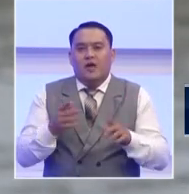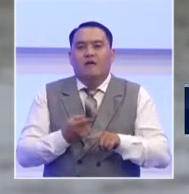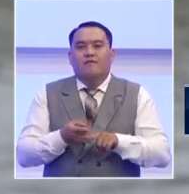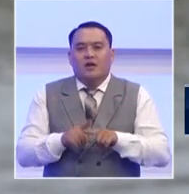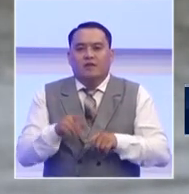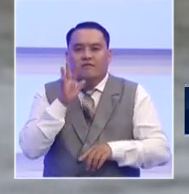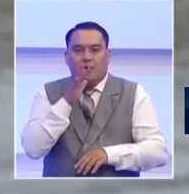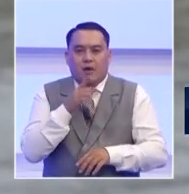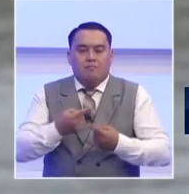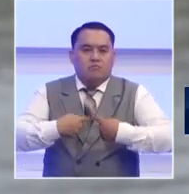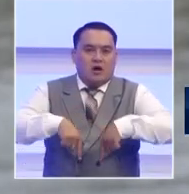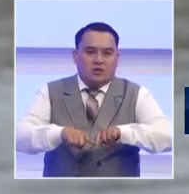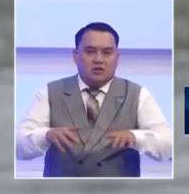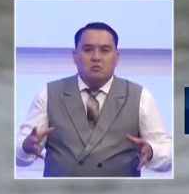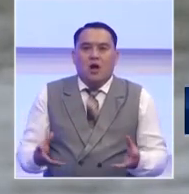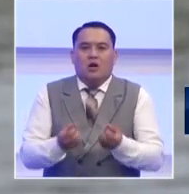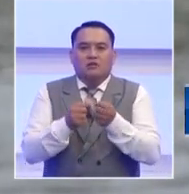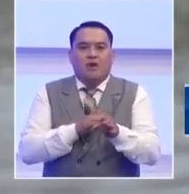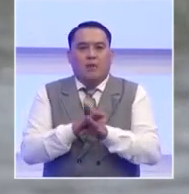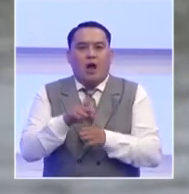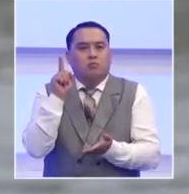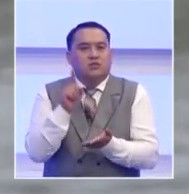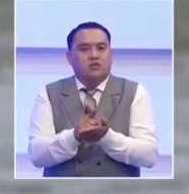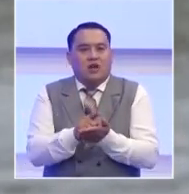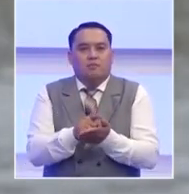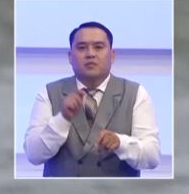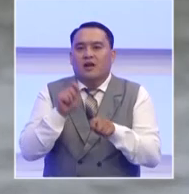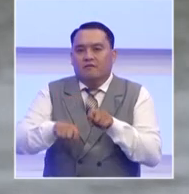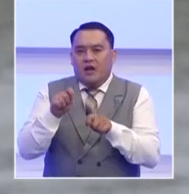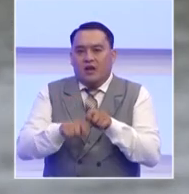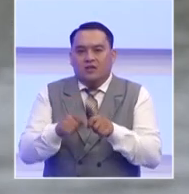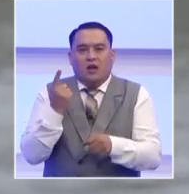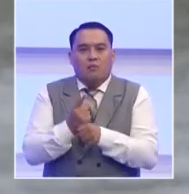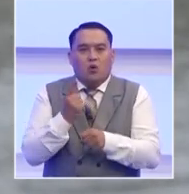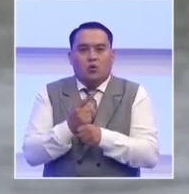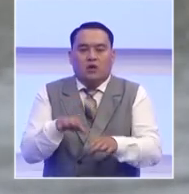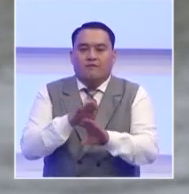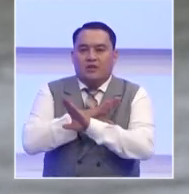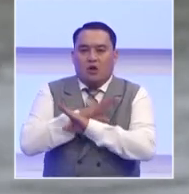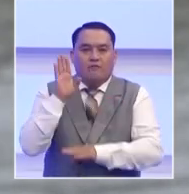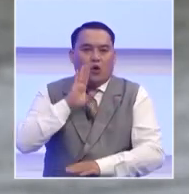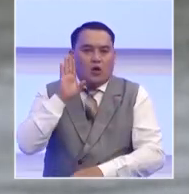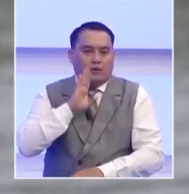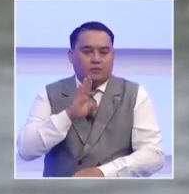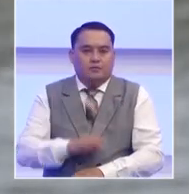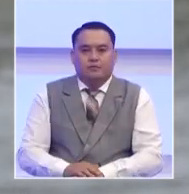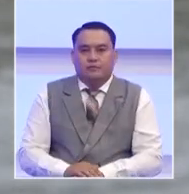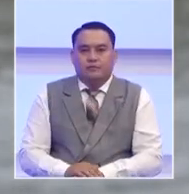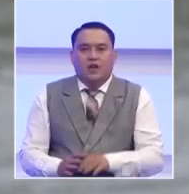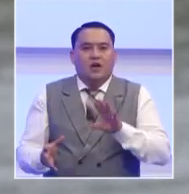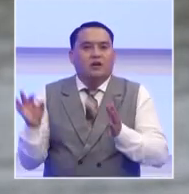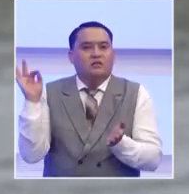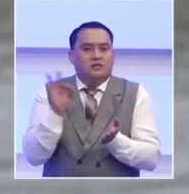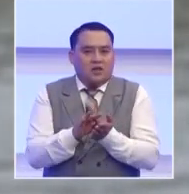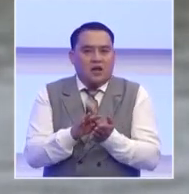момент подразделения спасательные осуществляют в обязательном порядке рейды для недопущения гибели людей на водах. В целях